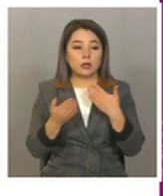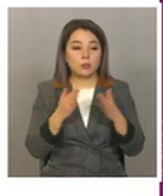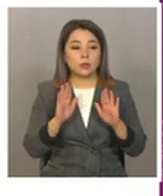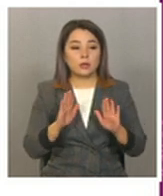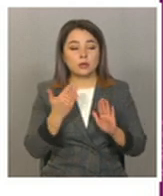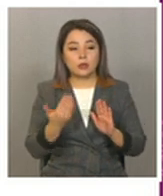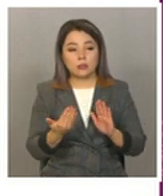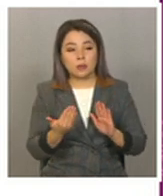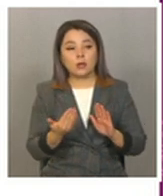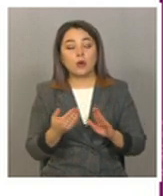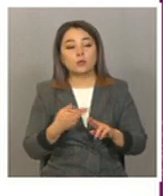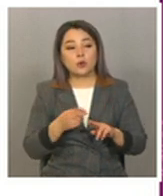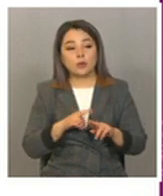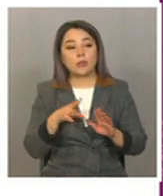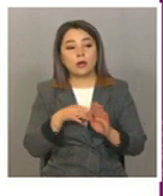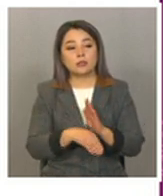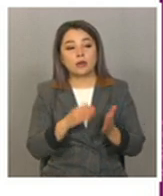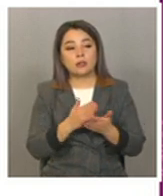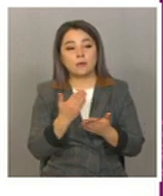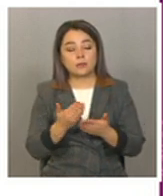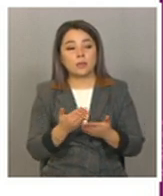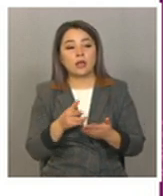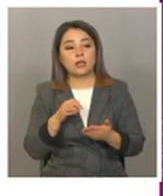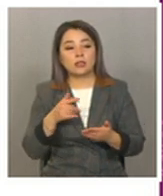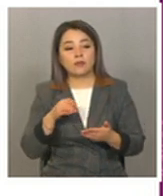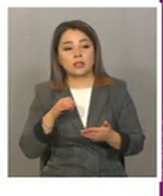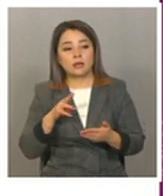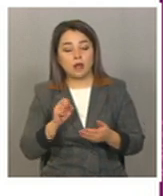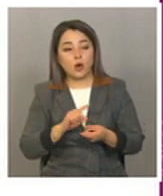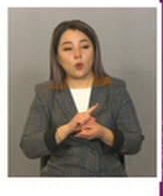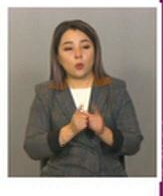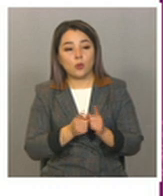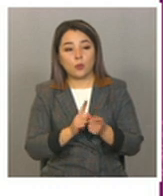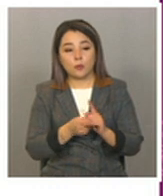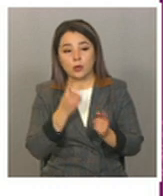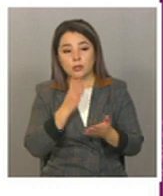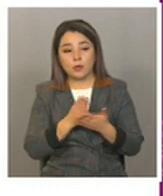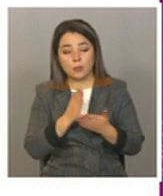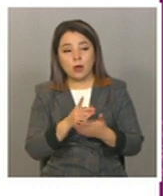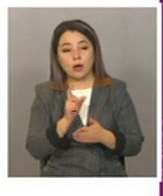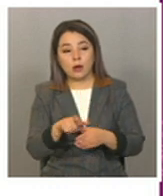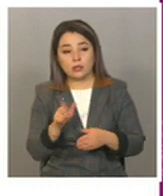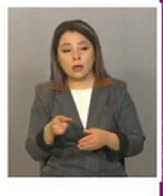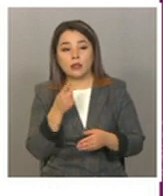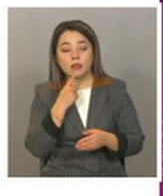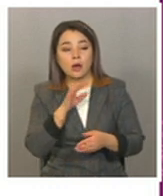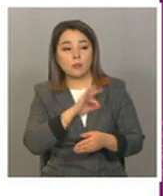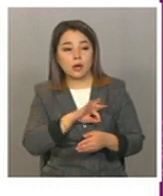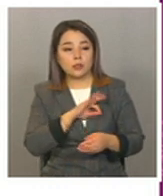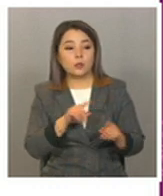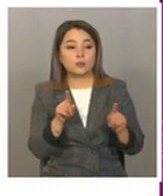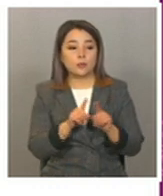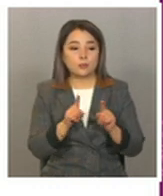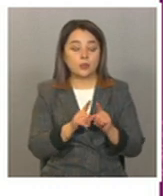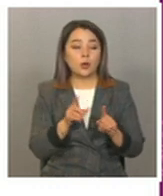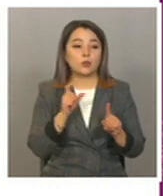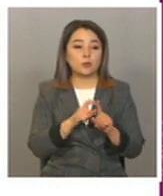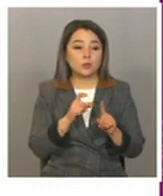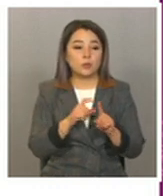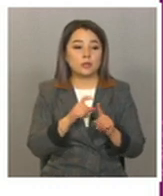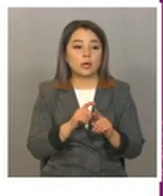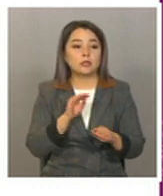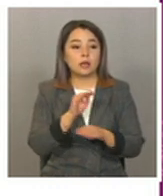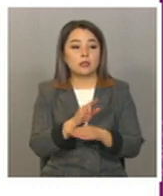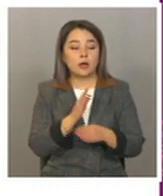емес, сонымен қатар лингвистикалық құбылыс. Адамдардың тілді пайдалануы, сөз бен сөз